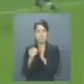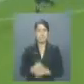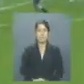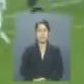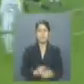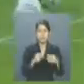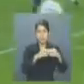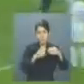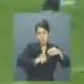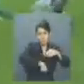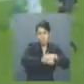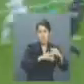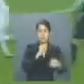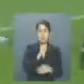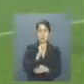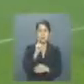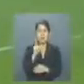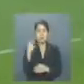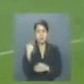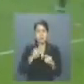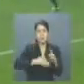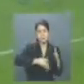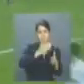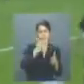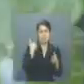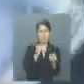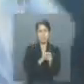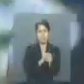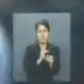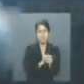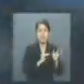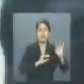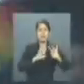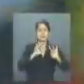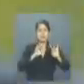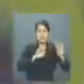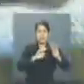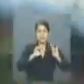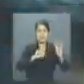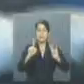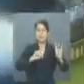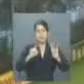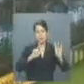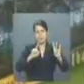ารอบ8ทีมสุดท้ายได้สำเร็จด้วยประตูรวม7ประตูต่อ1ครับ